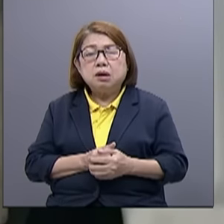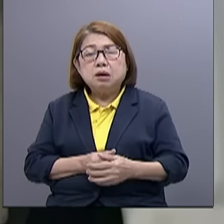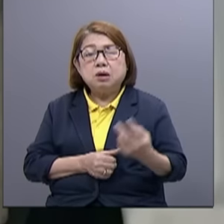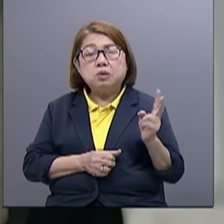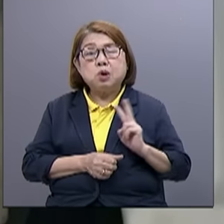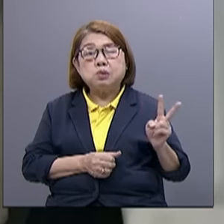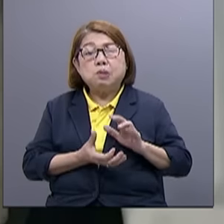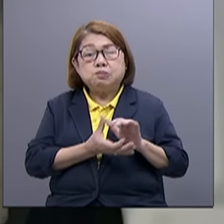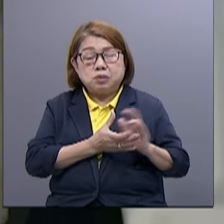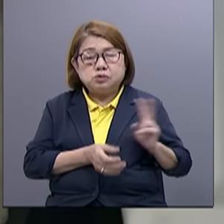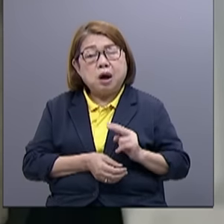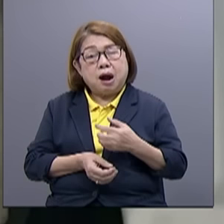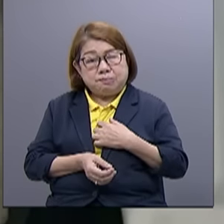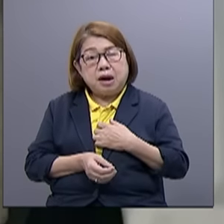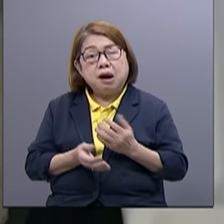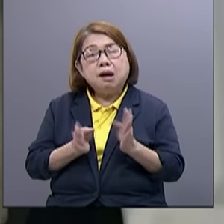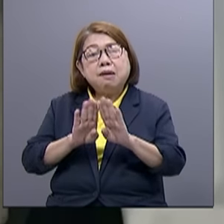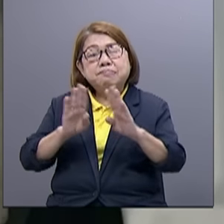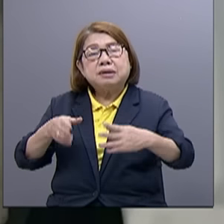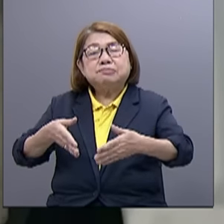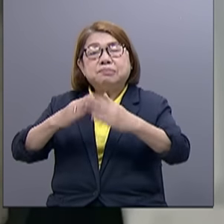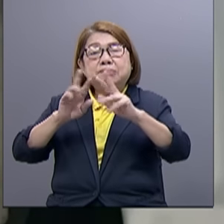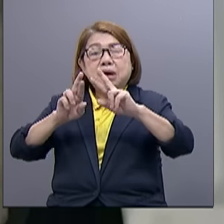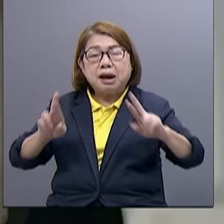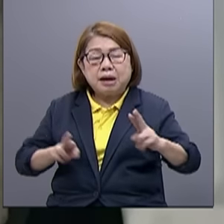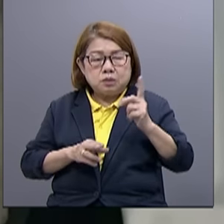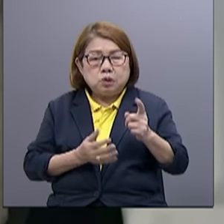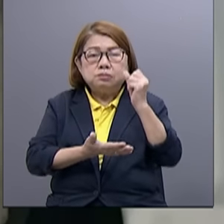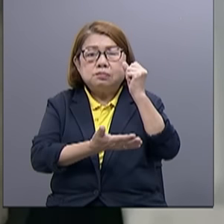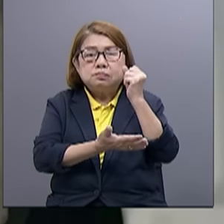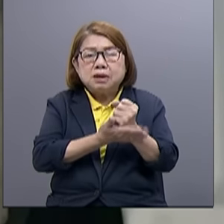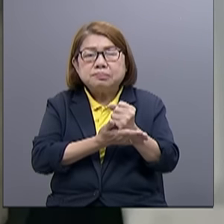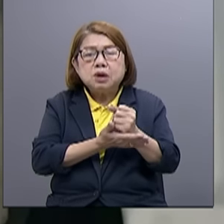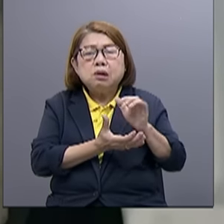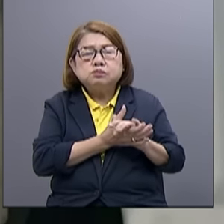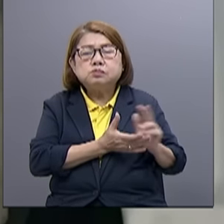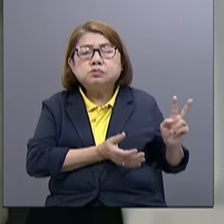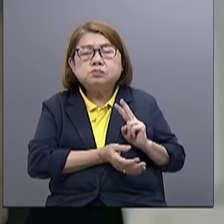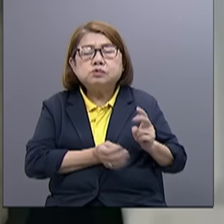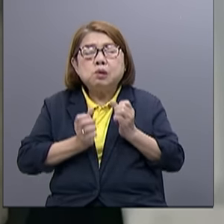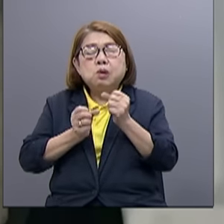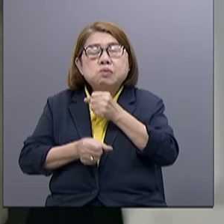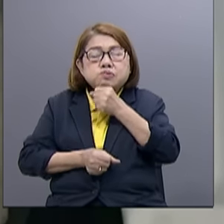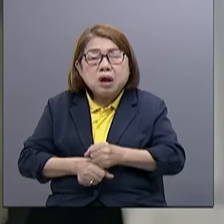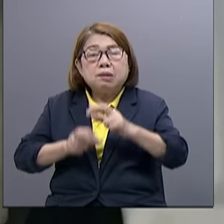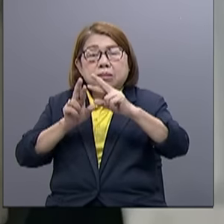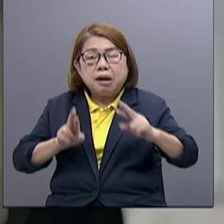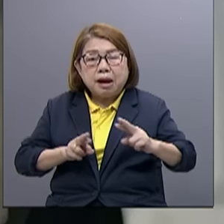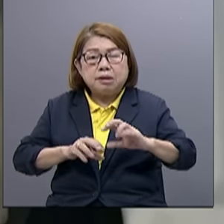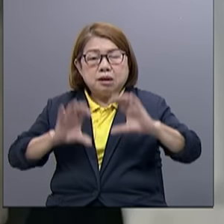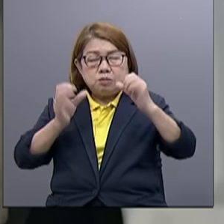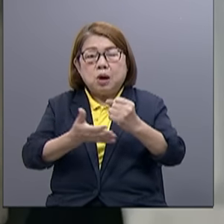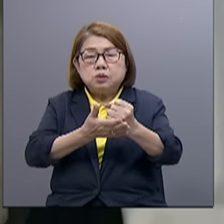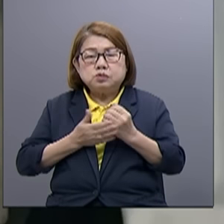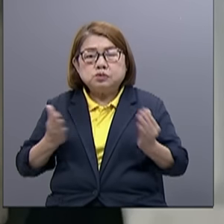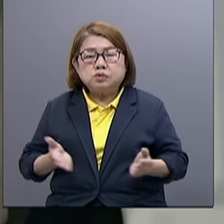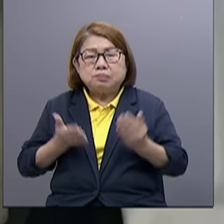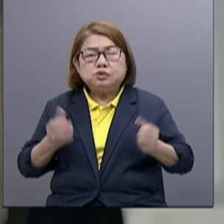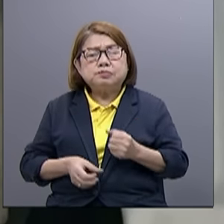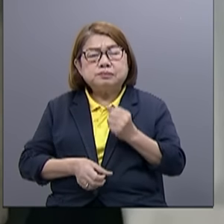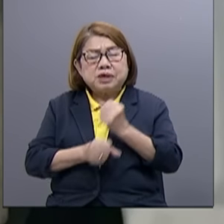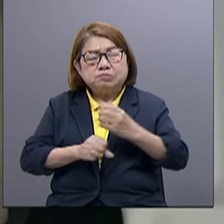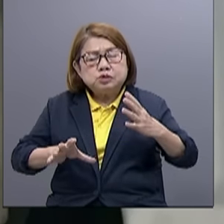เนี่ยอาจจะจดแจ้งว่าเป็นธุรกิจแบบนี้สามีภรรยาเป็นผู้สูงวัยรัฐบาลส่งเสริมให้โดยไม่ต้องจัดทำบัญชีหรืออะไร